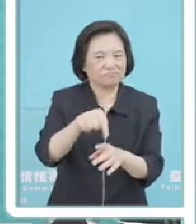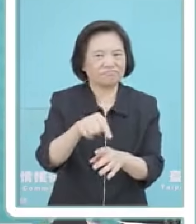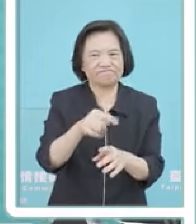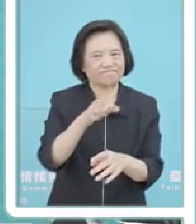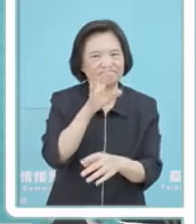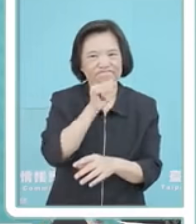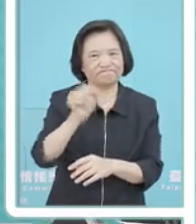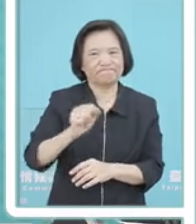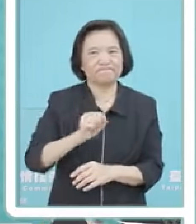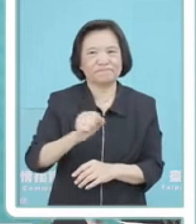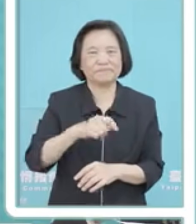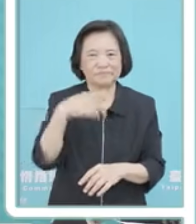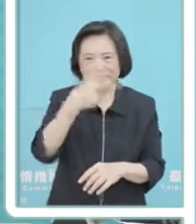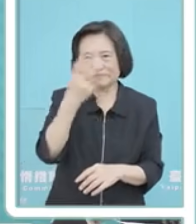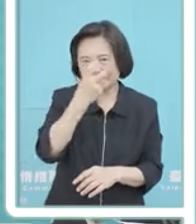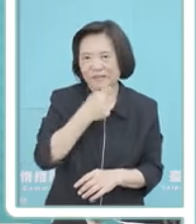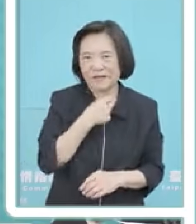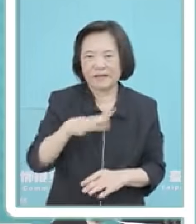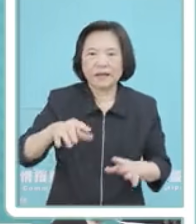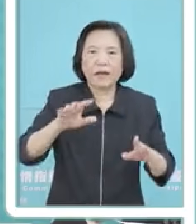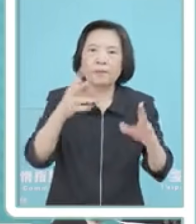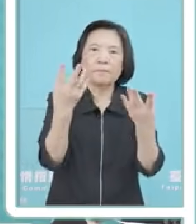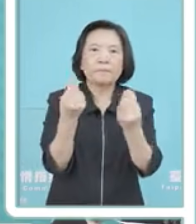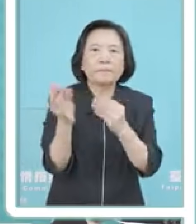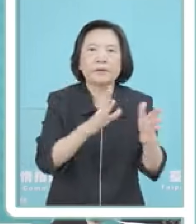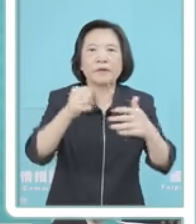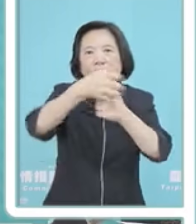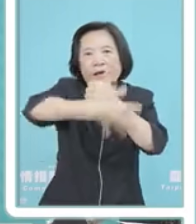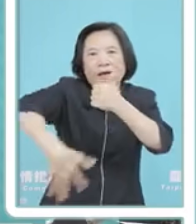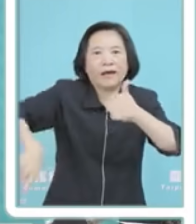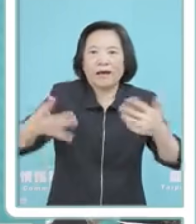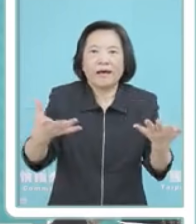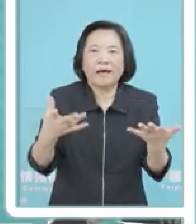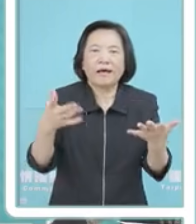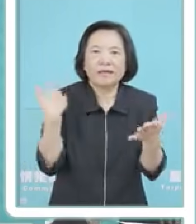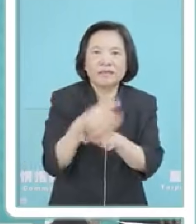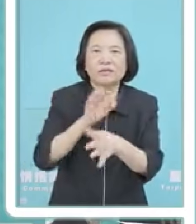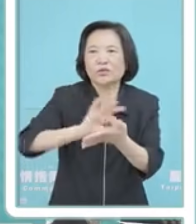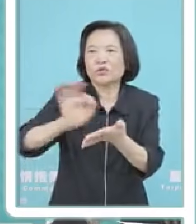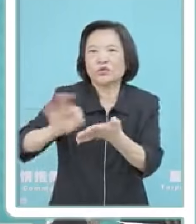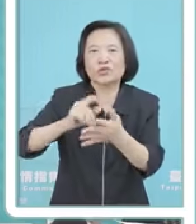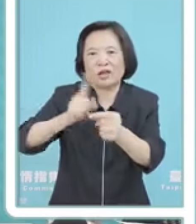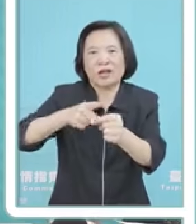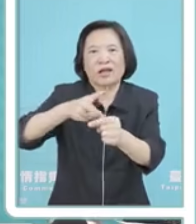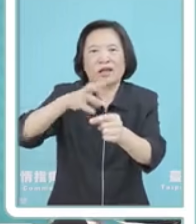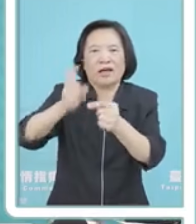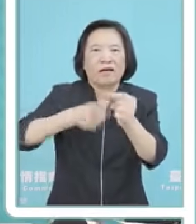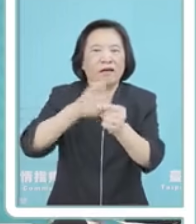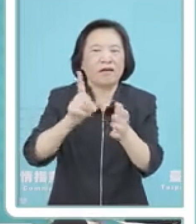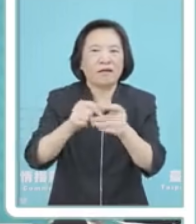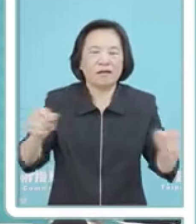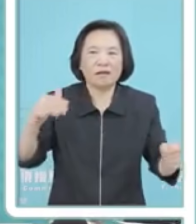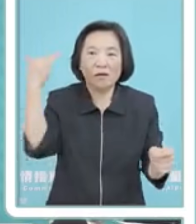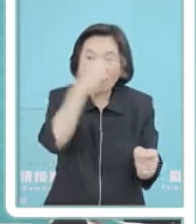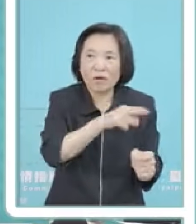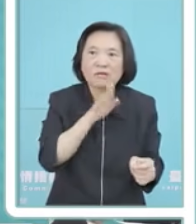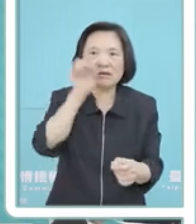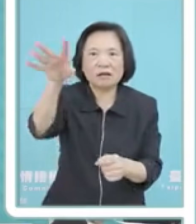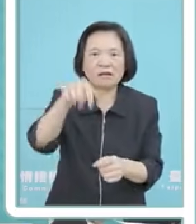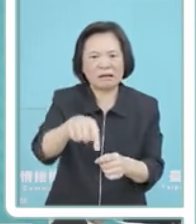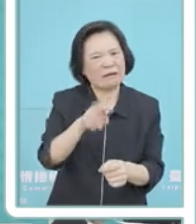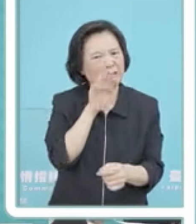的。但呢，我知道这个系统哦，已经用了10几年，你知道啊。现在突然说跟他讲说有